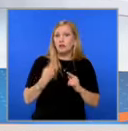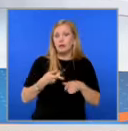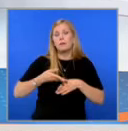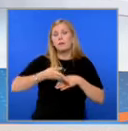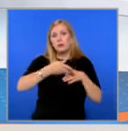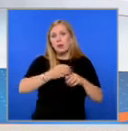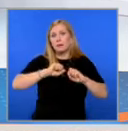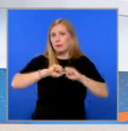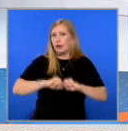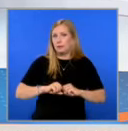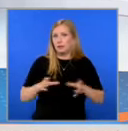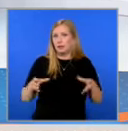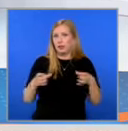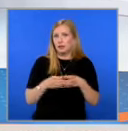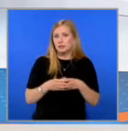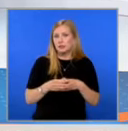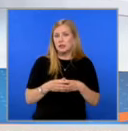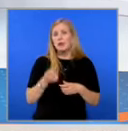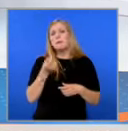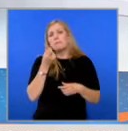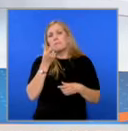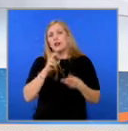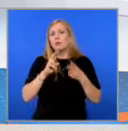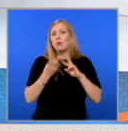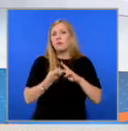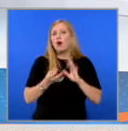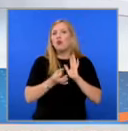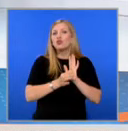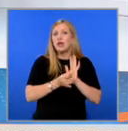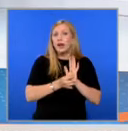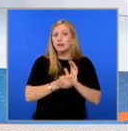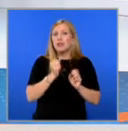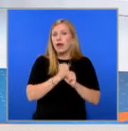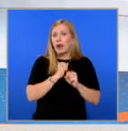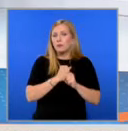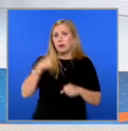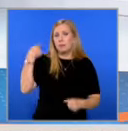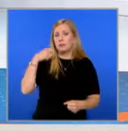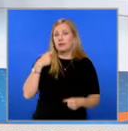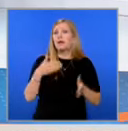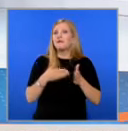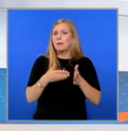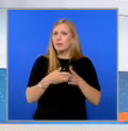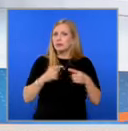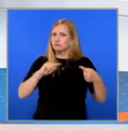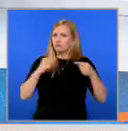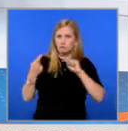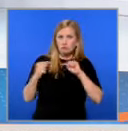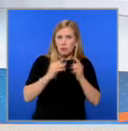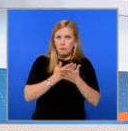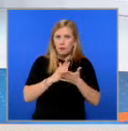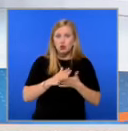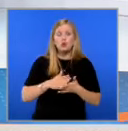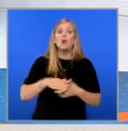кабинета незначителна промяна и в оценката за работата на президента въпреки изострянето в тона между правителството и